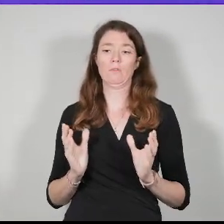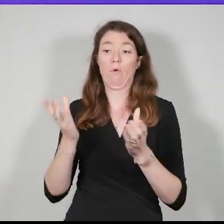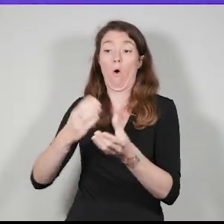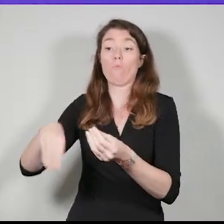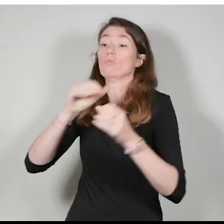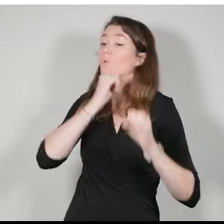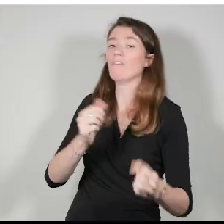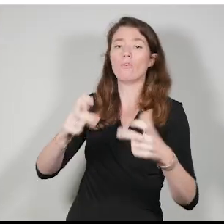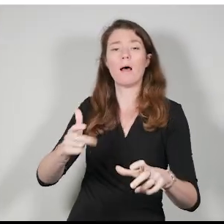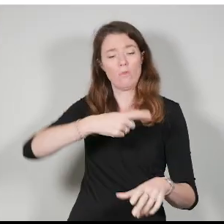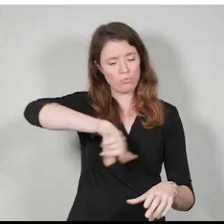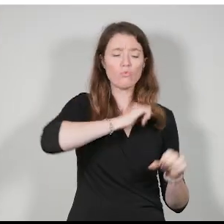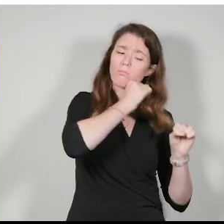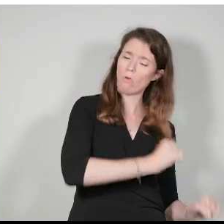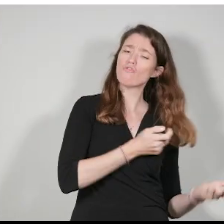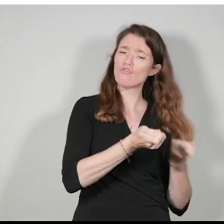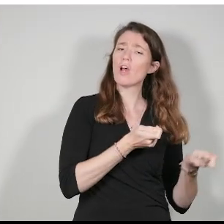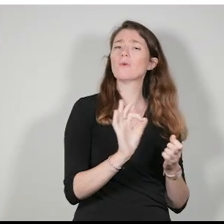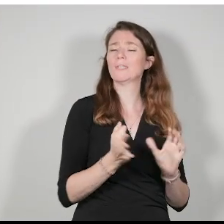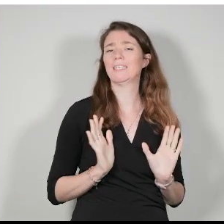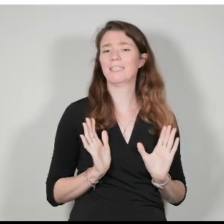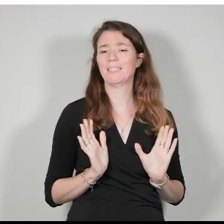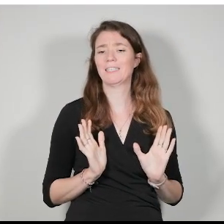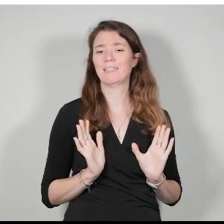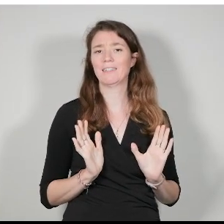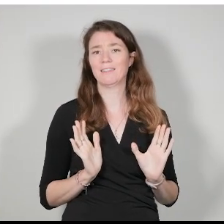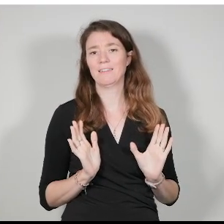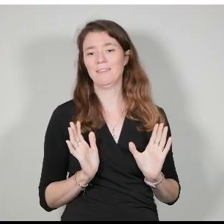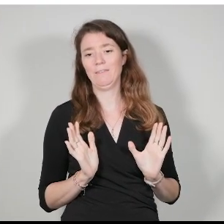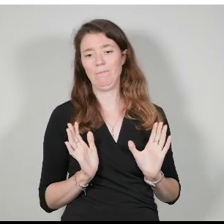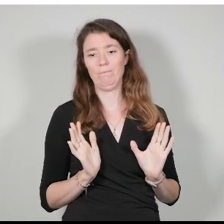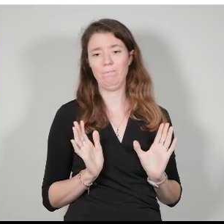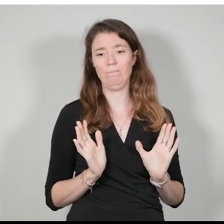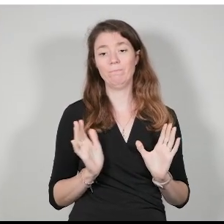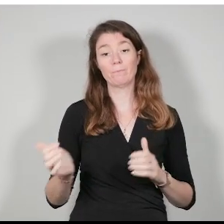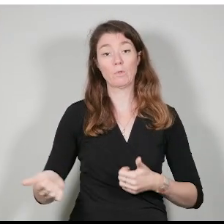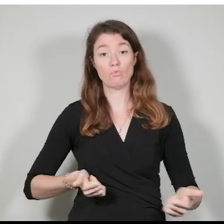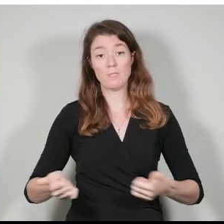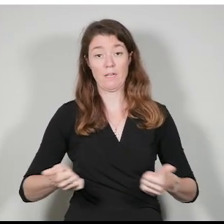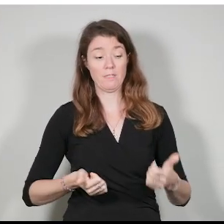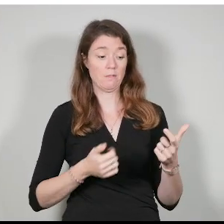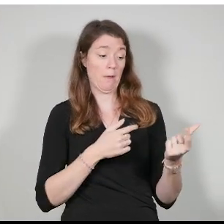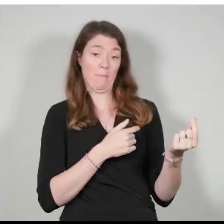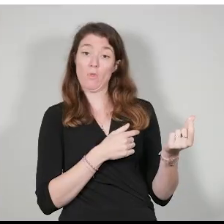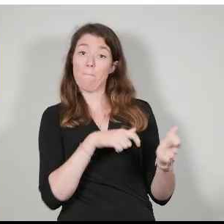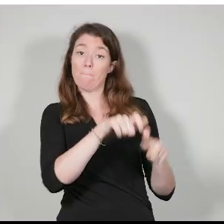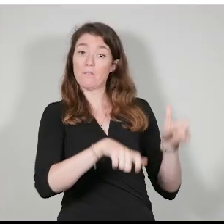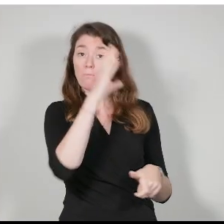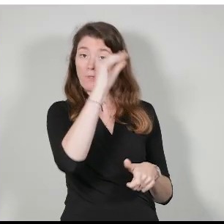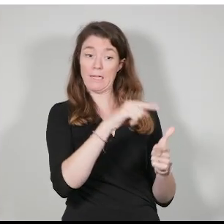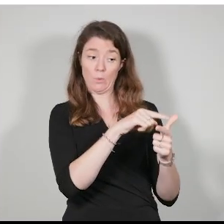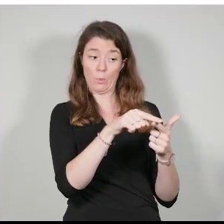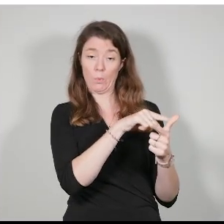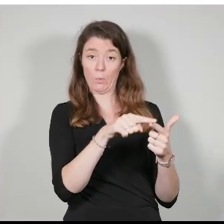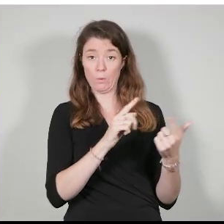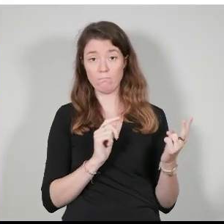qui assumons les contraintes. Et donc on a un service, un binôme de professionnels qui